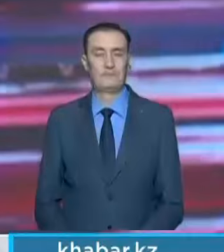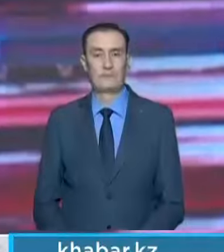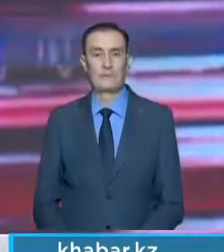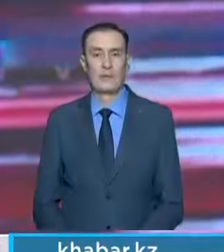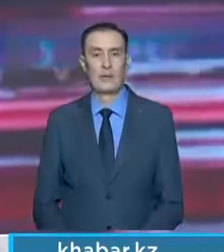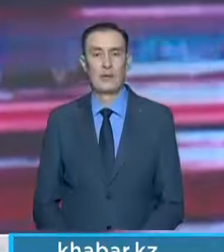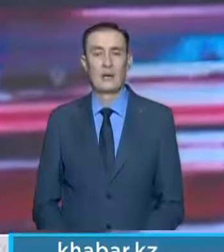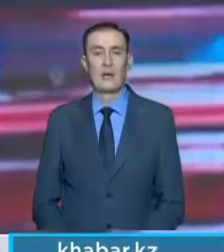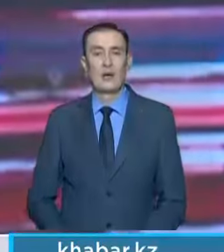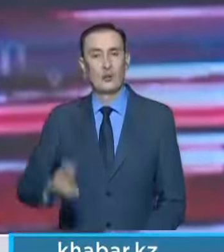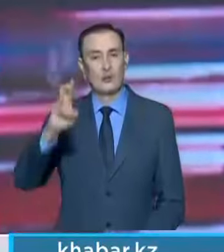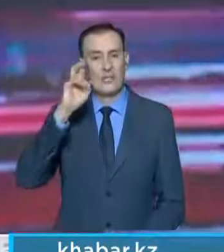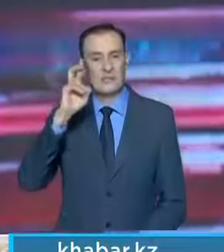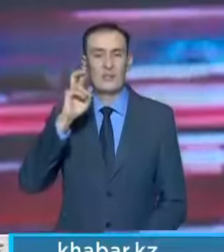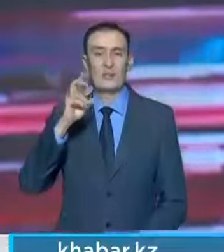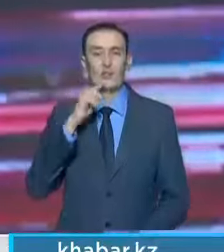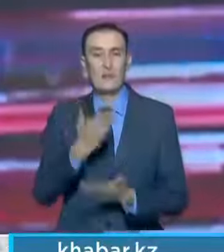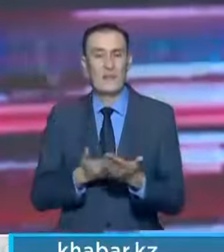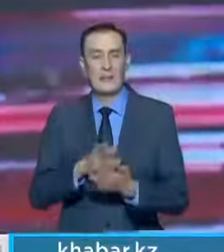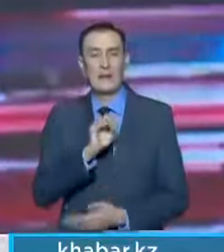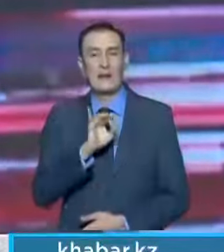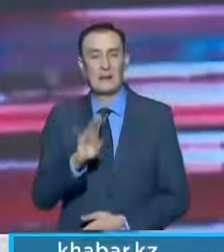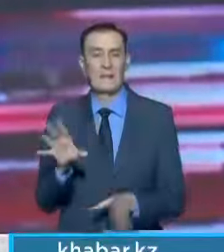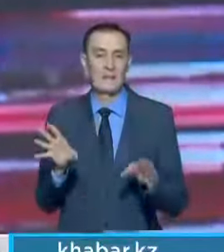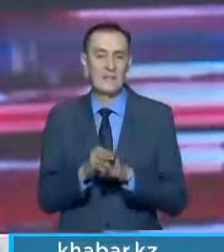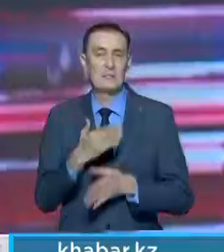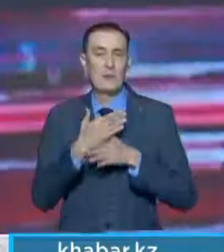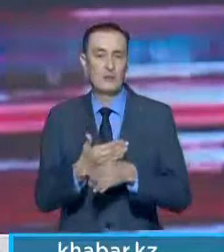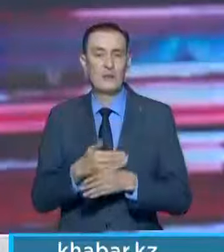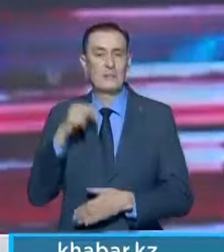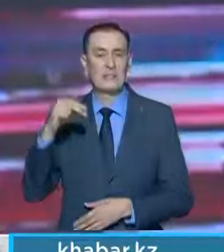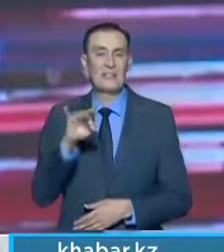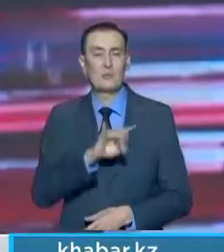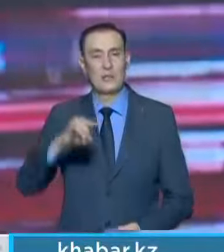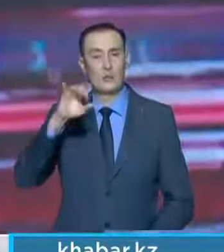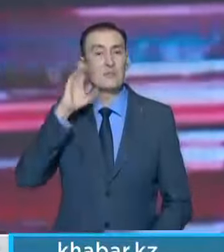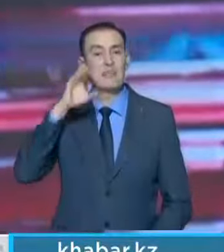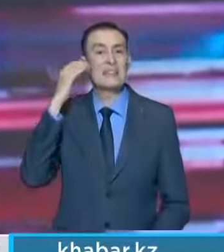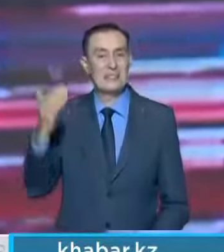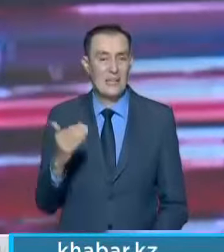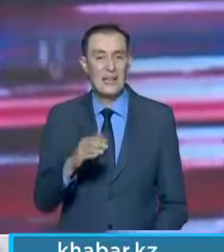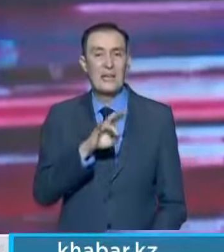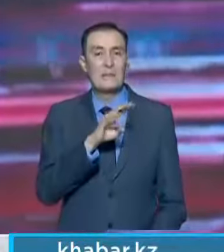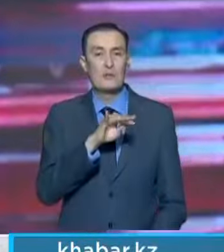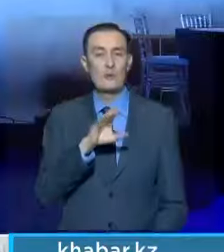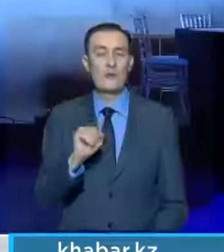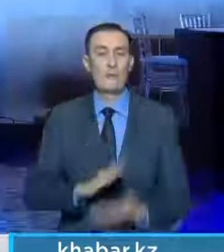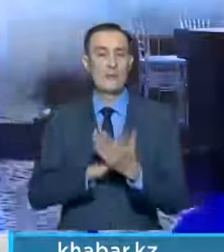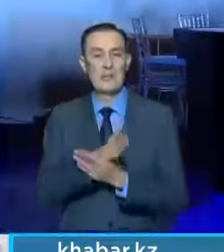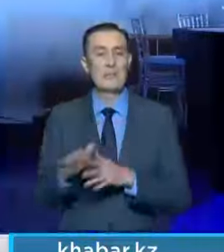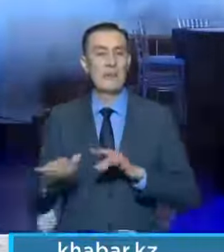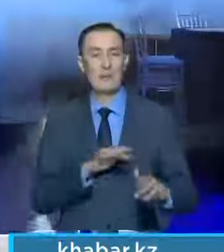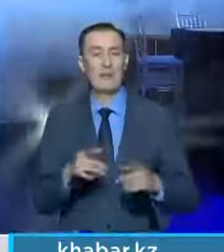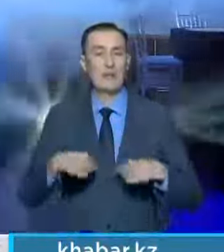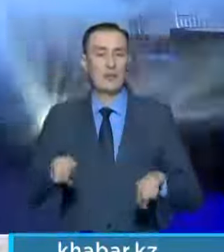Ну, теперь расскажем о другом. Государственный советник Ерлан Карин вместе с помощником президента Республики Узбекистан Саидой Мирзиёевой посетили